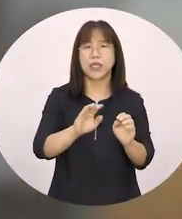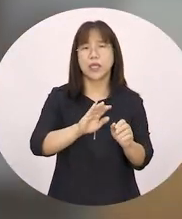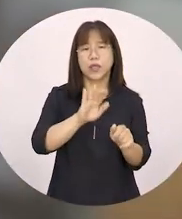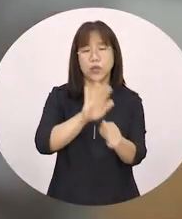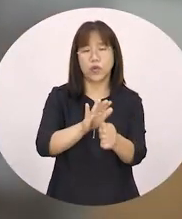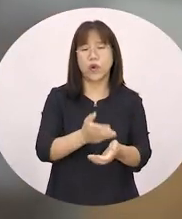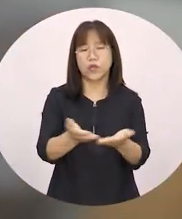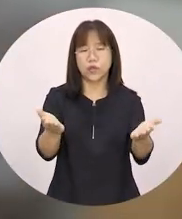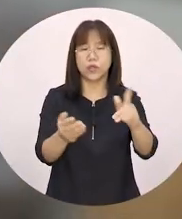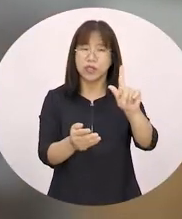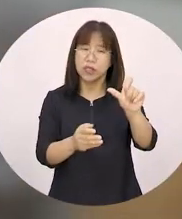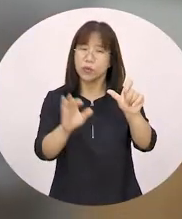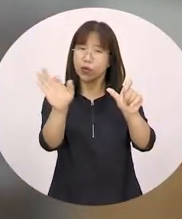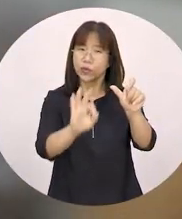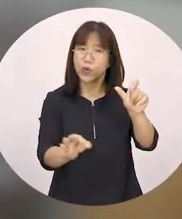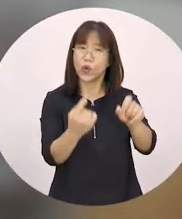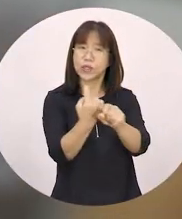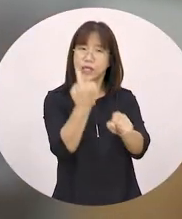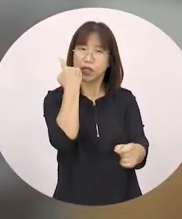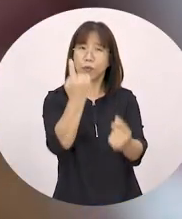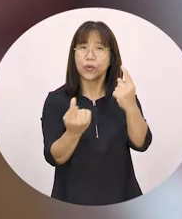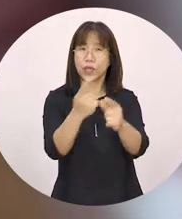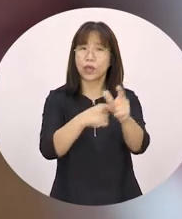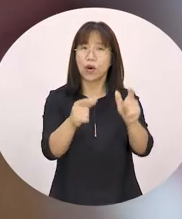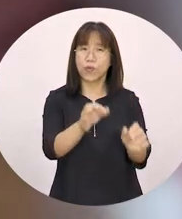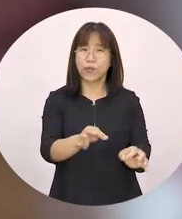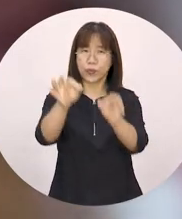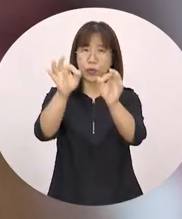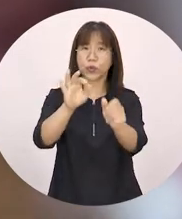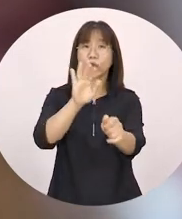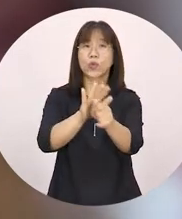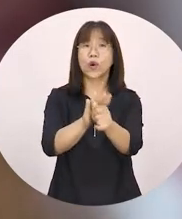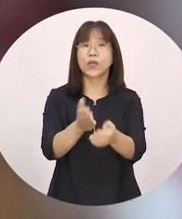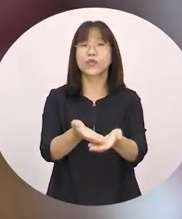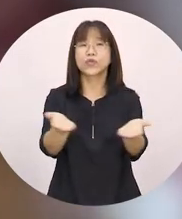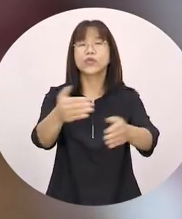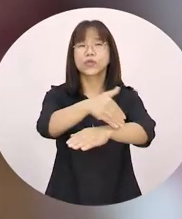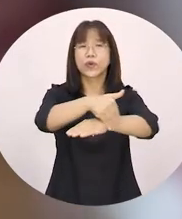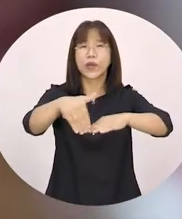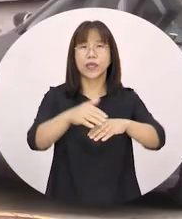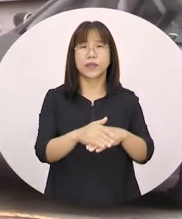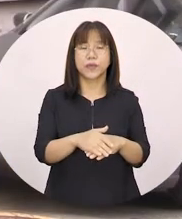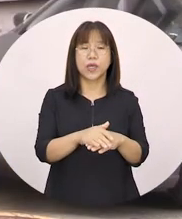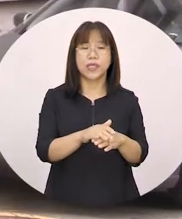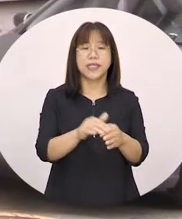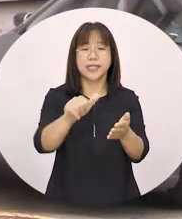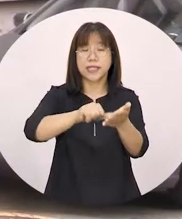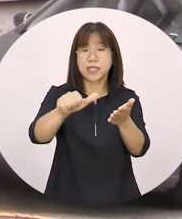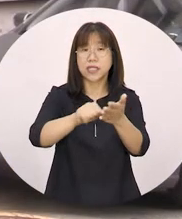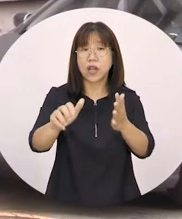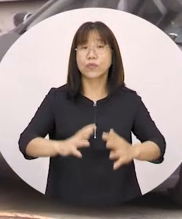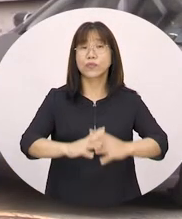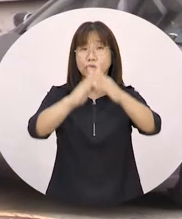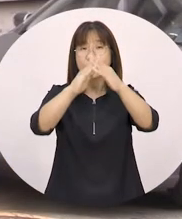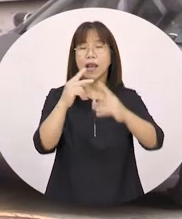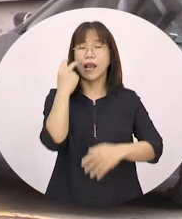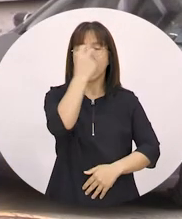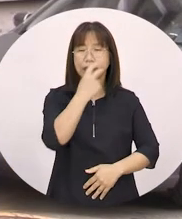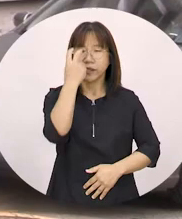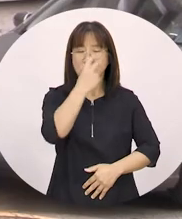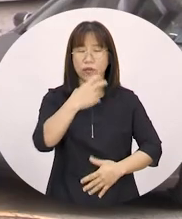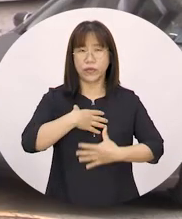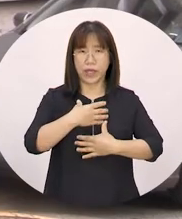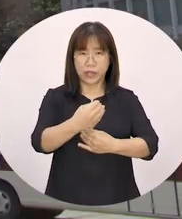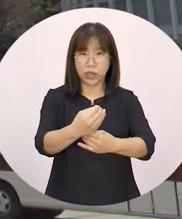지원 가구와 금액이 15% 증가했습니다. 특히 복지시설 점검을 통해 시설물 안전관리에 만전을